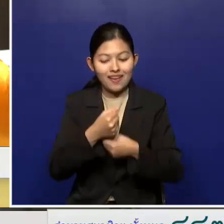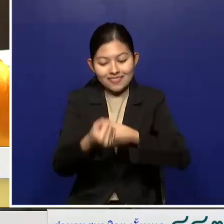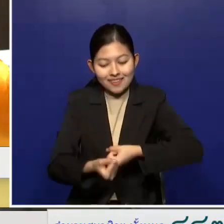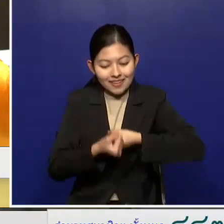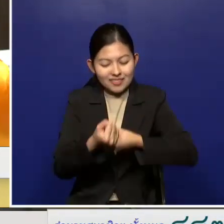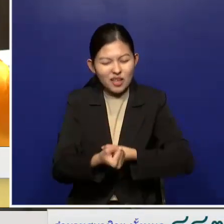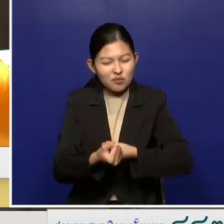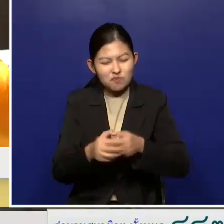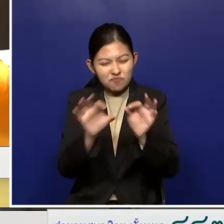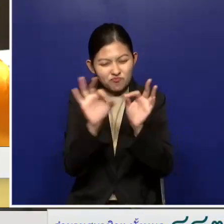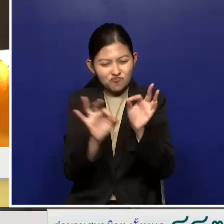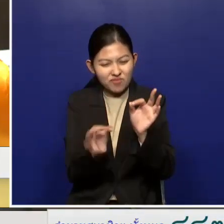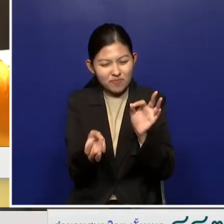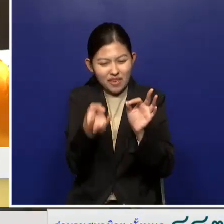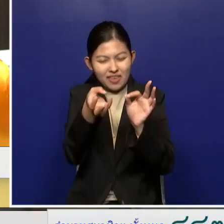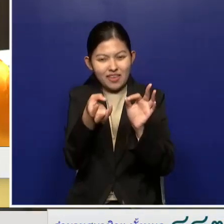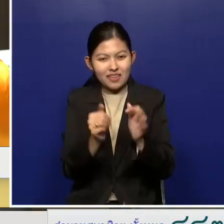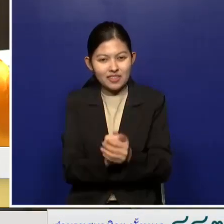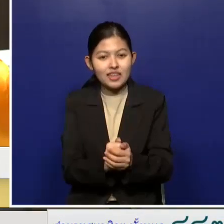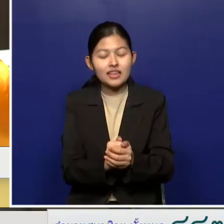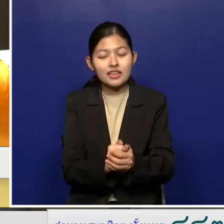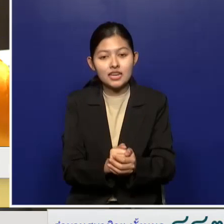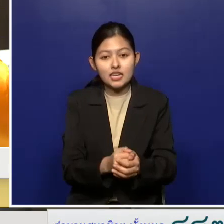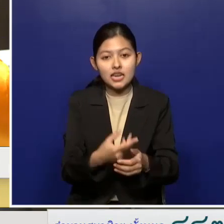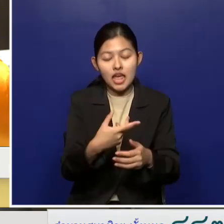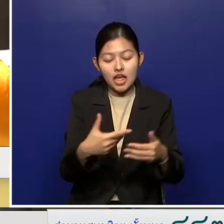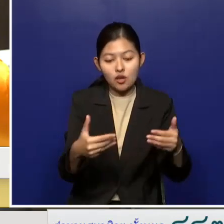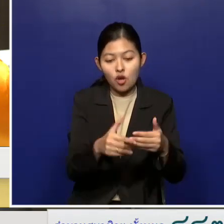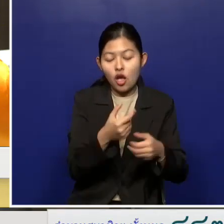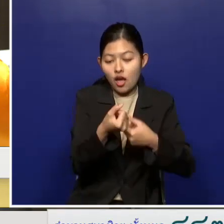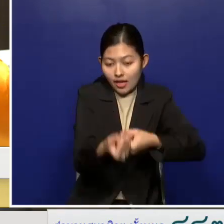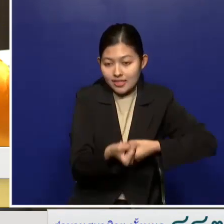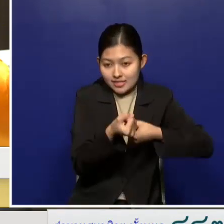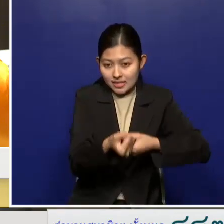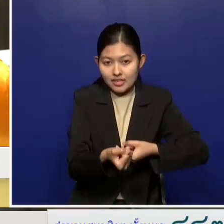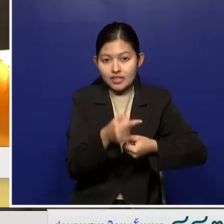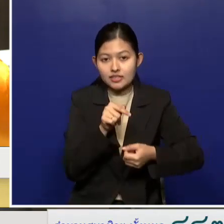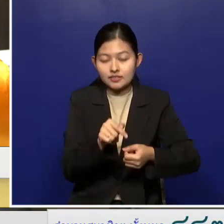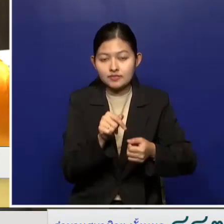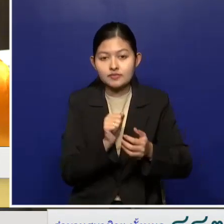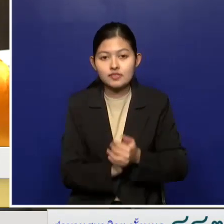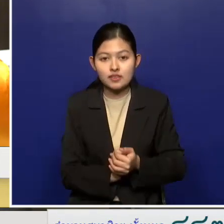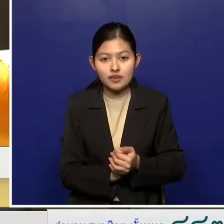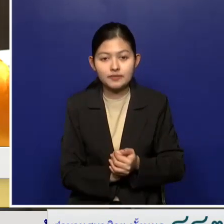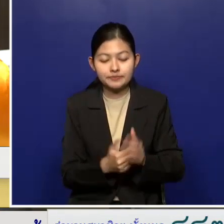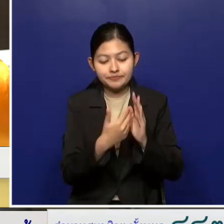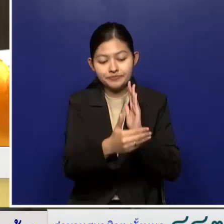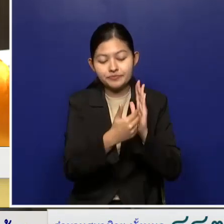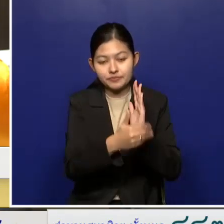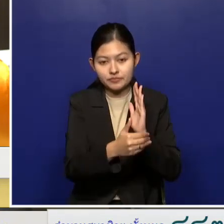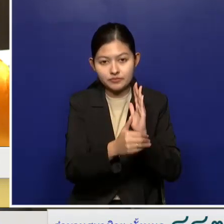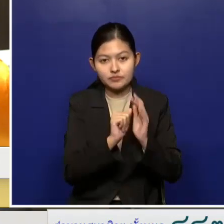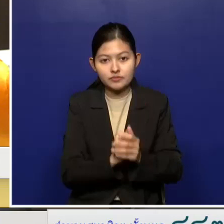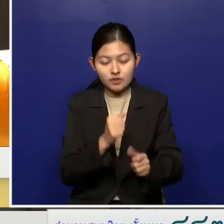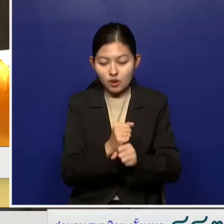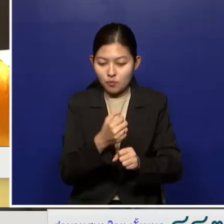ค่ะในส่วนของการเกษตรนั้นทุกท่านน่าจะทราบดีอยู่แล้วว่าในภาคตะวันออกมีการทำการเก